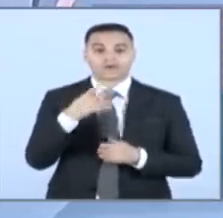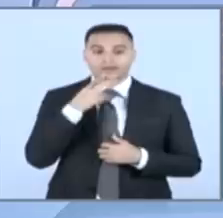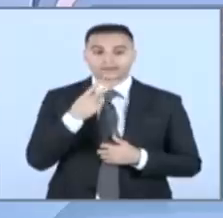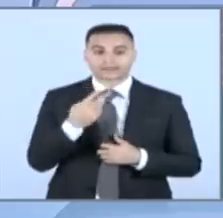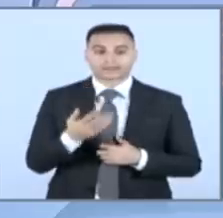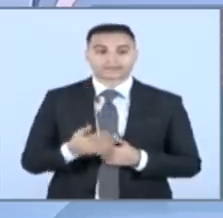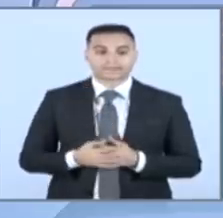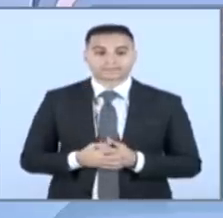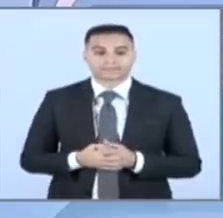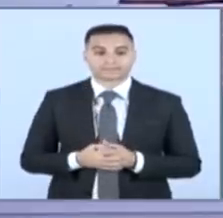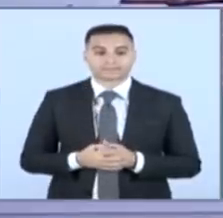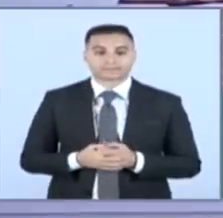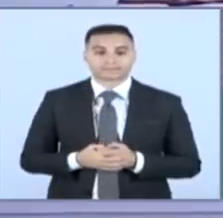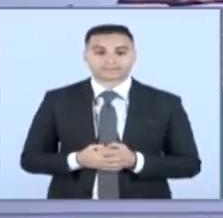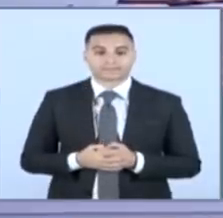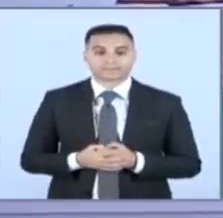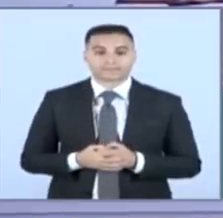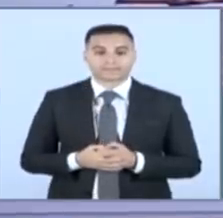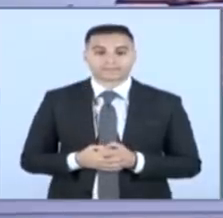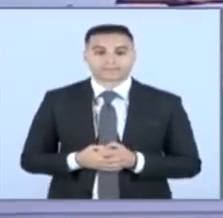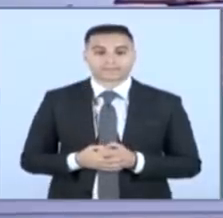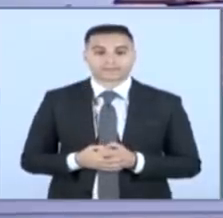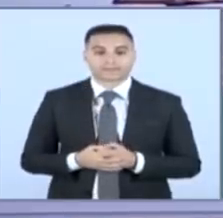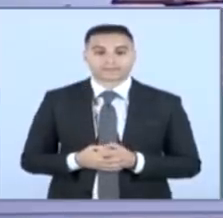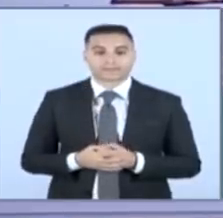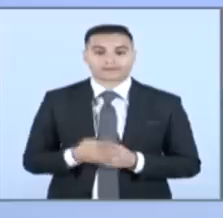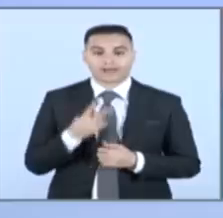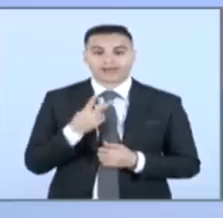2 ثواني. مي إجابتك؟